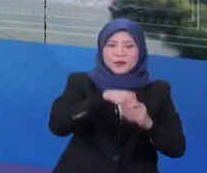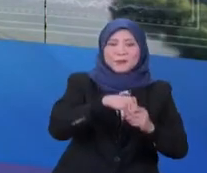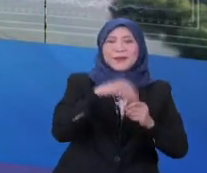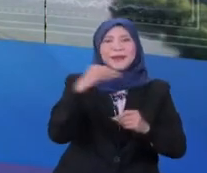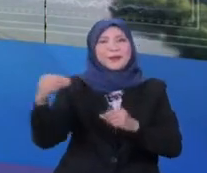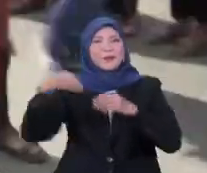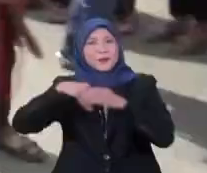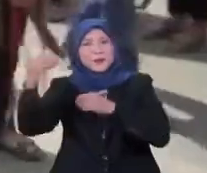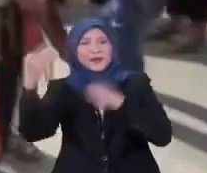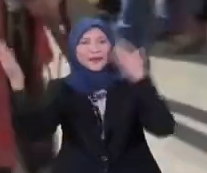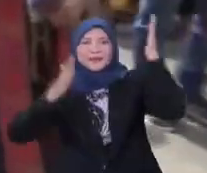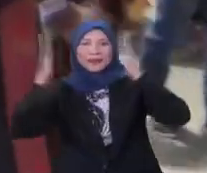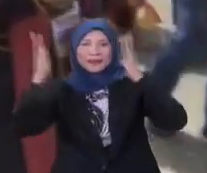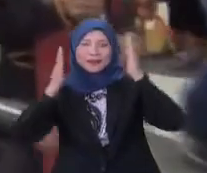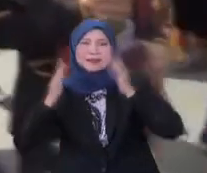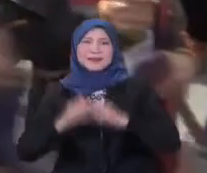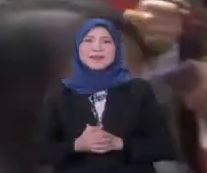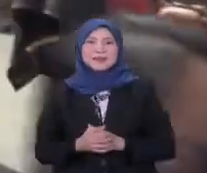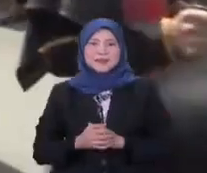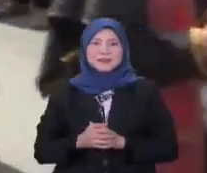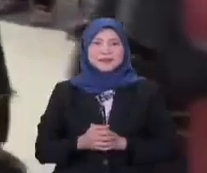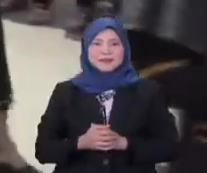negara.